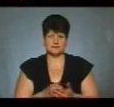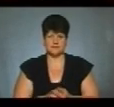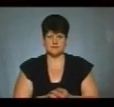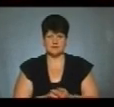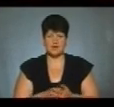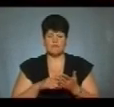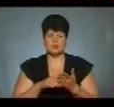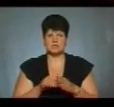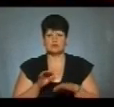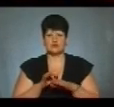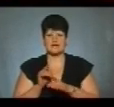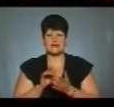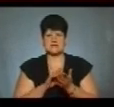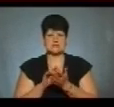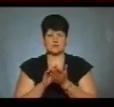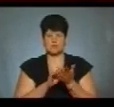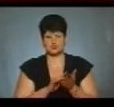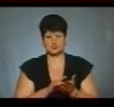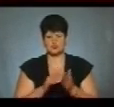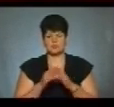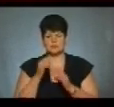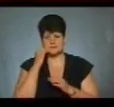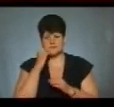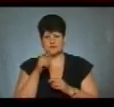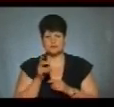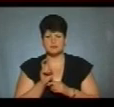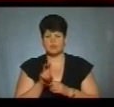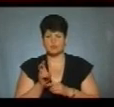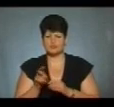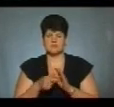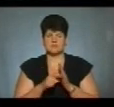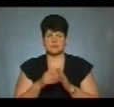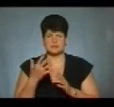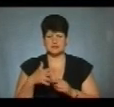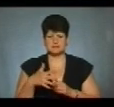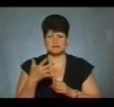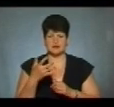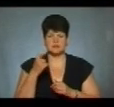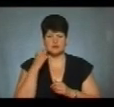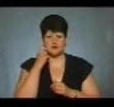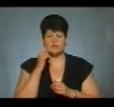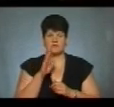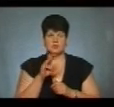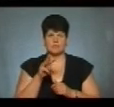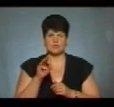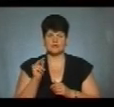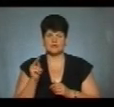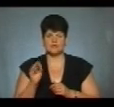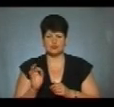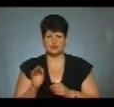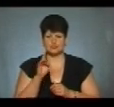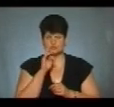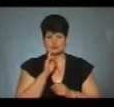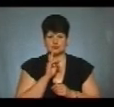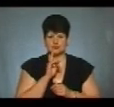Волонтерам проводять екскурсію геріатричним пансіонатом. Вони заходять у палату 55-річного Віктора Мовчка.